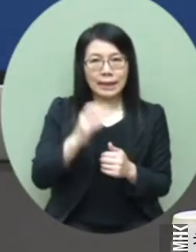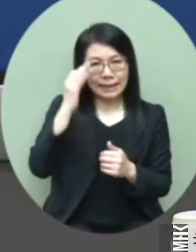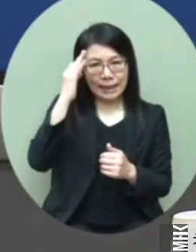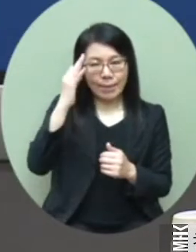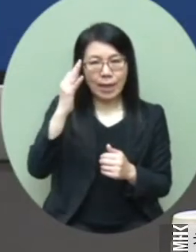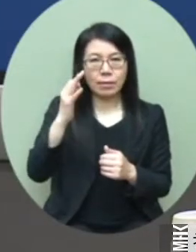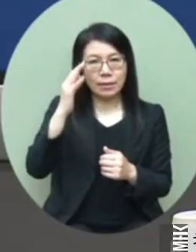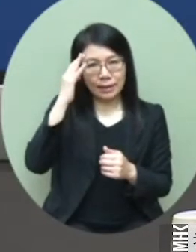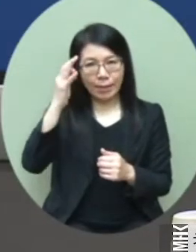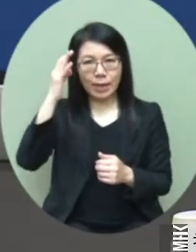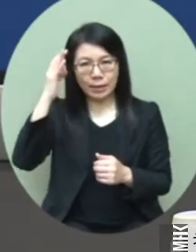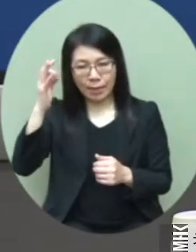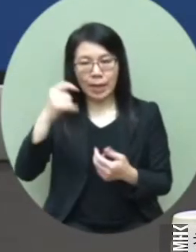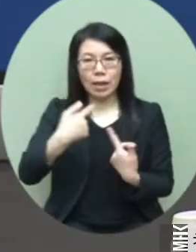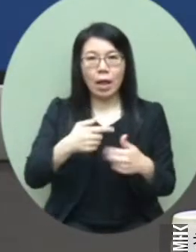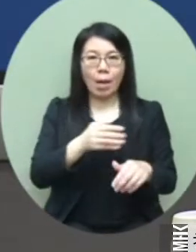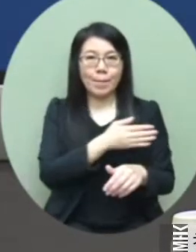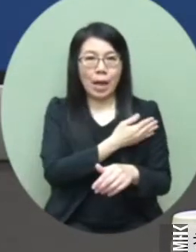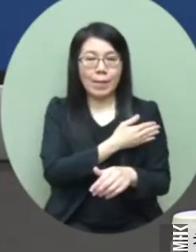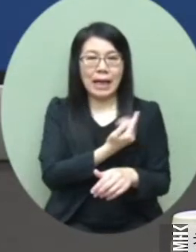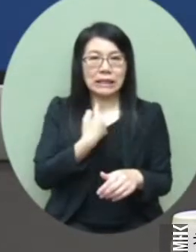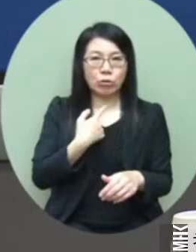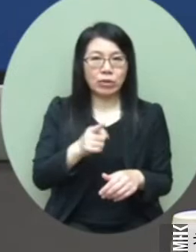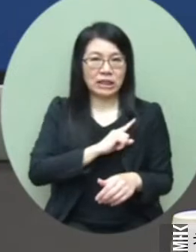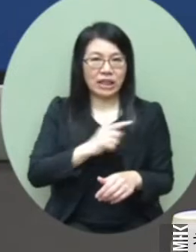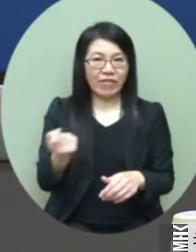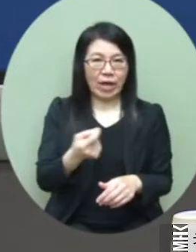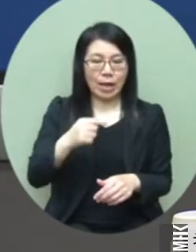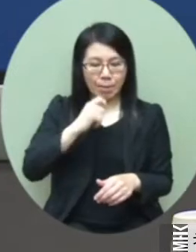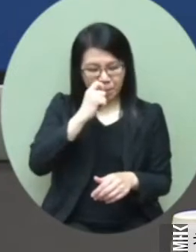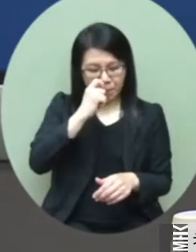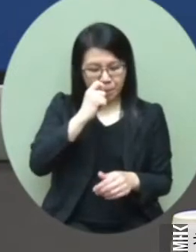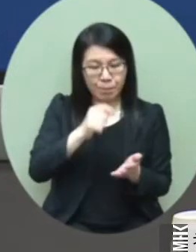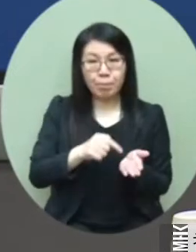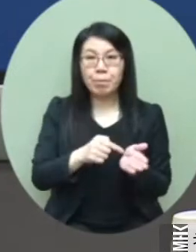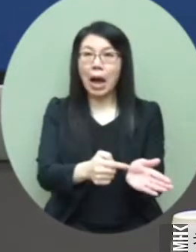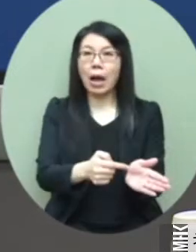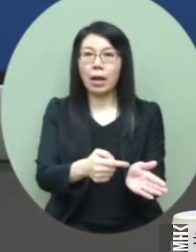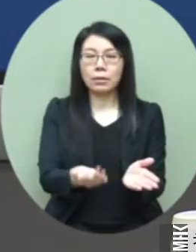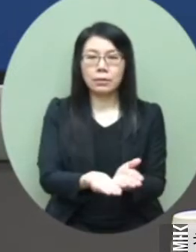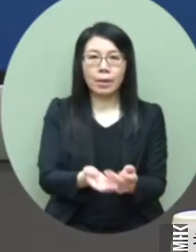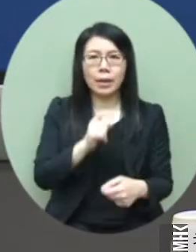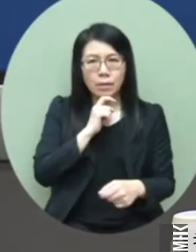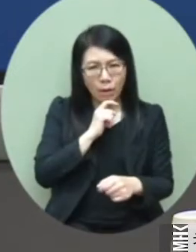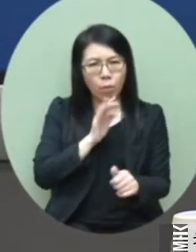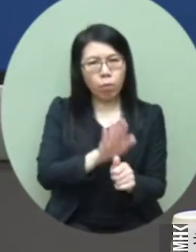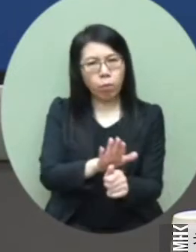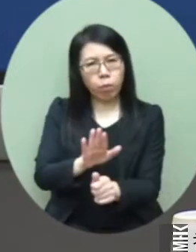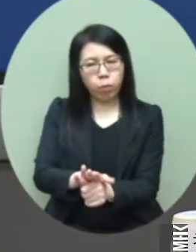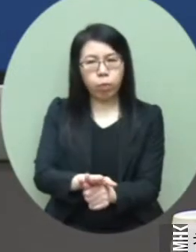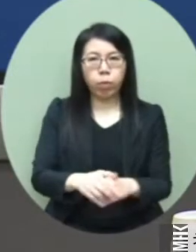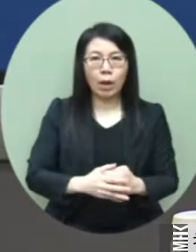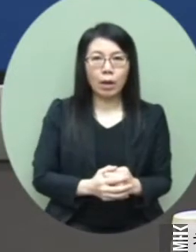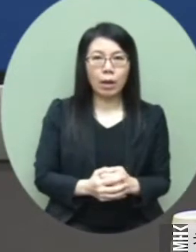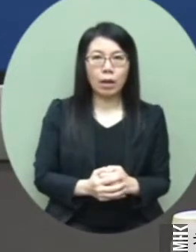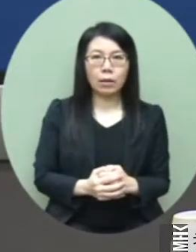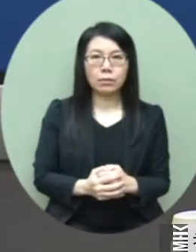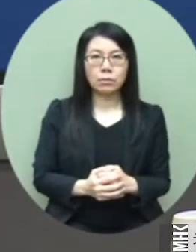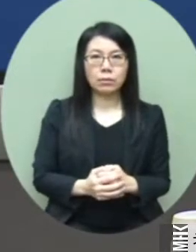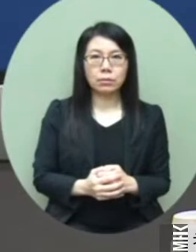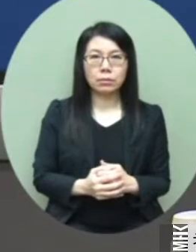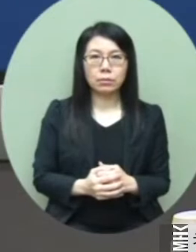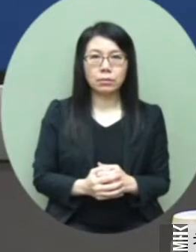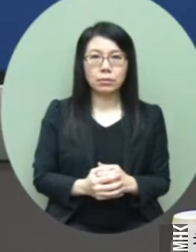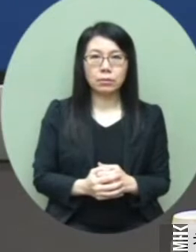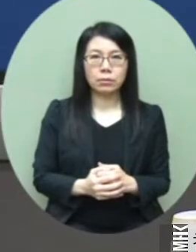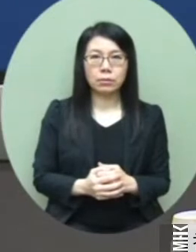原的检测啊。所以有了这些保障，这个应该是在一个风